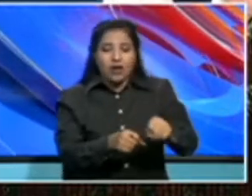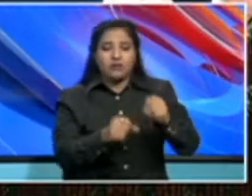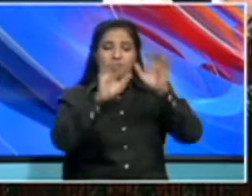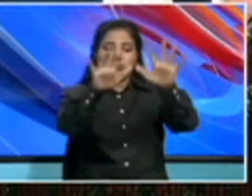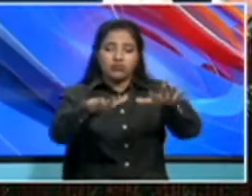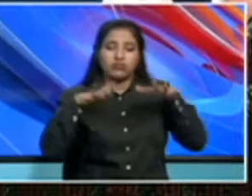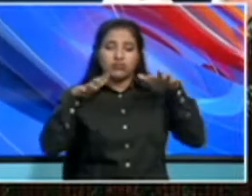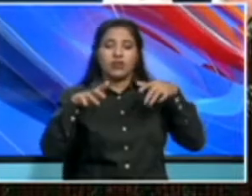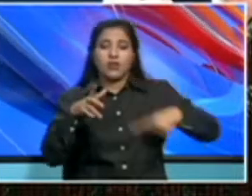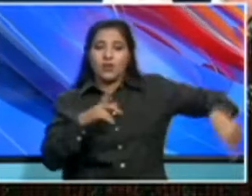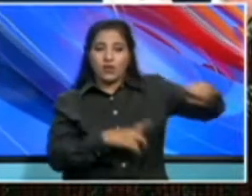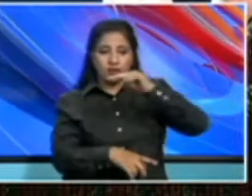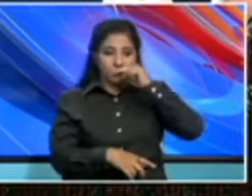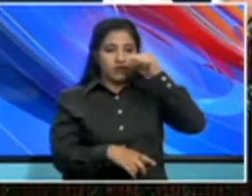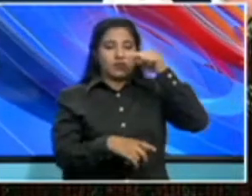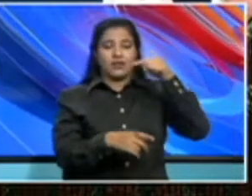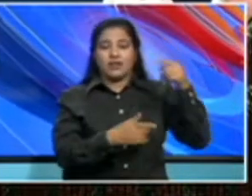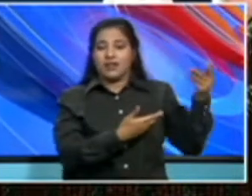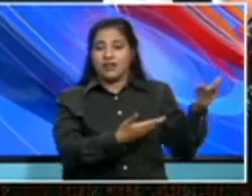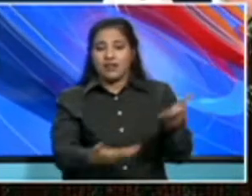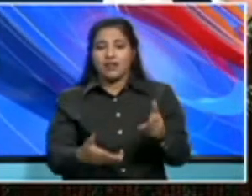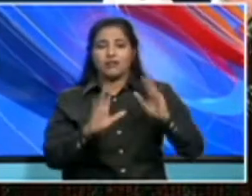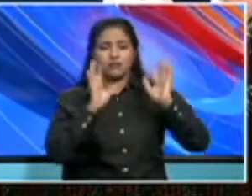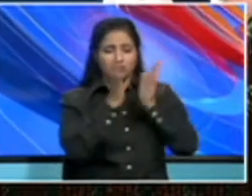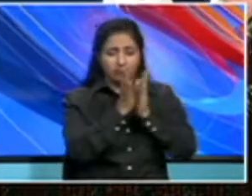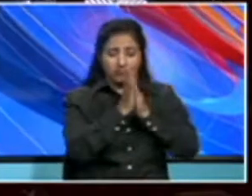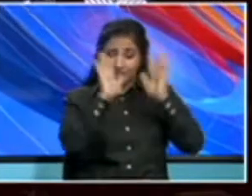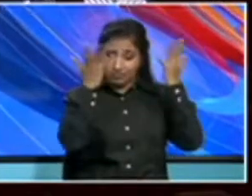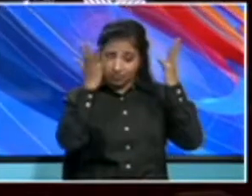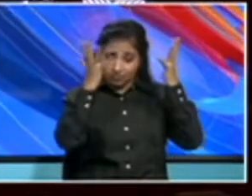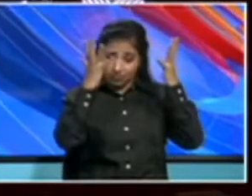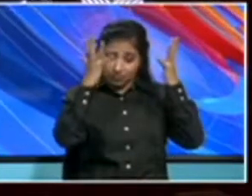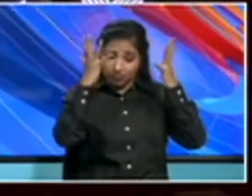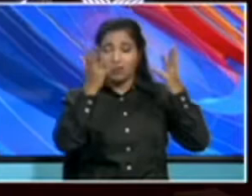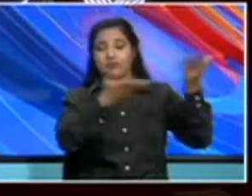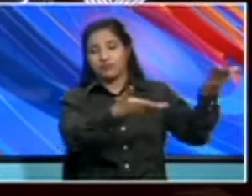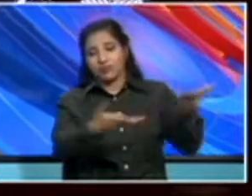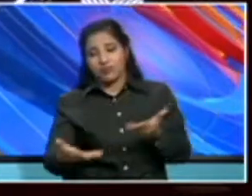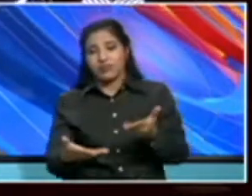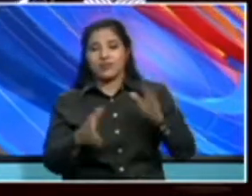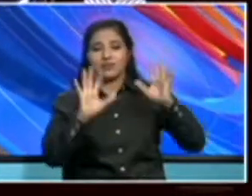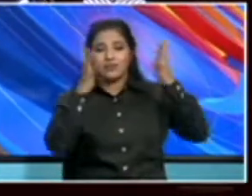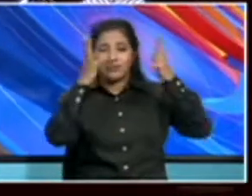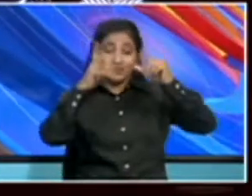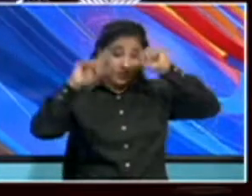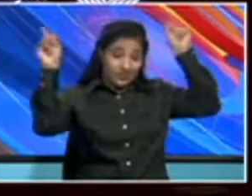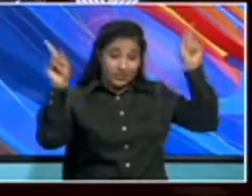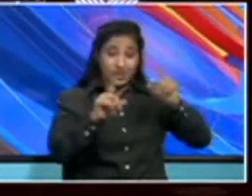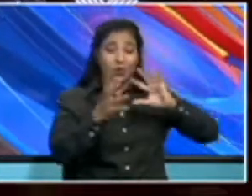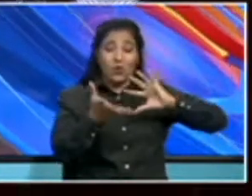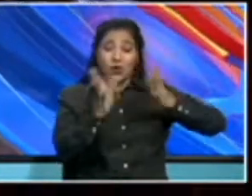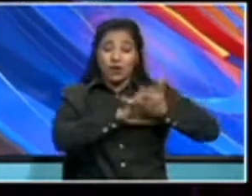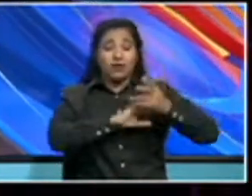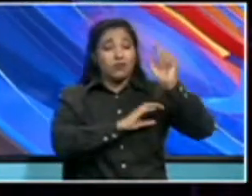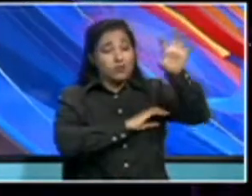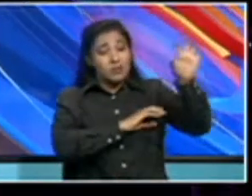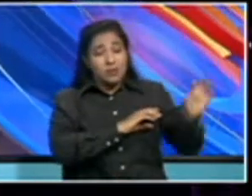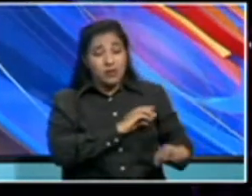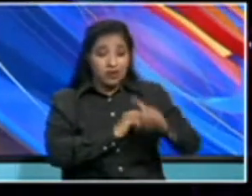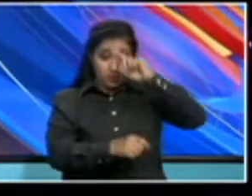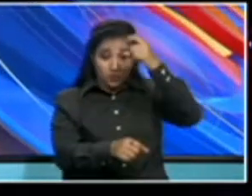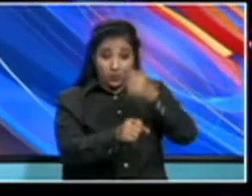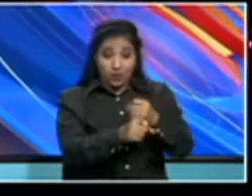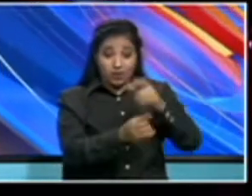यहाँ आपके सामने लेकर आए हैं। तालियों की गूंज के साथ आइए देश भर से गुजरात की धन्य धरा